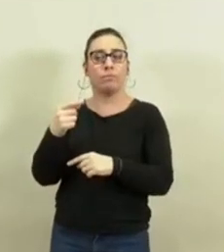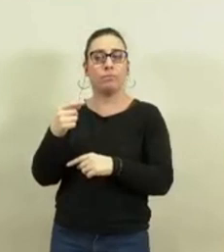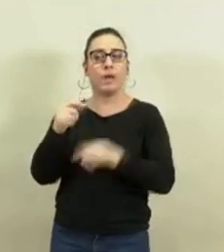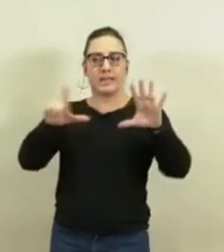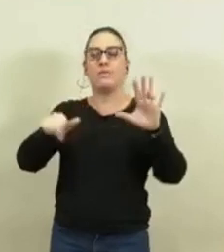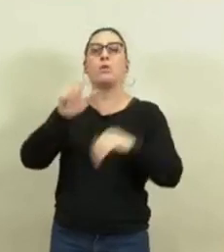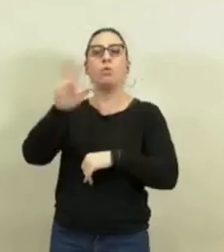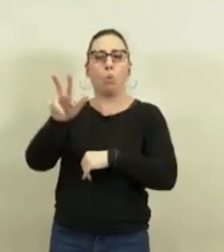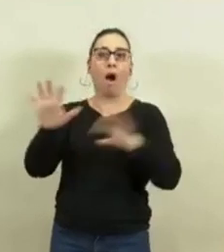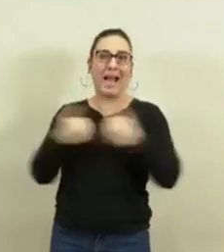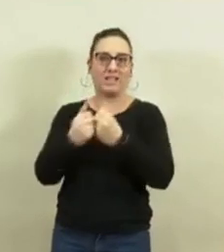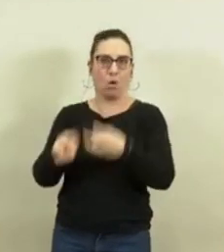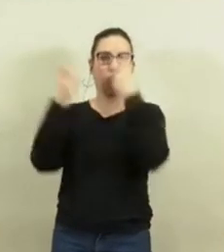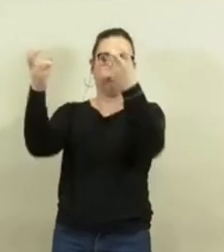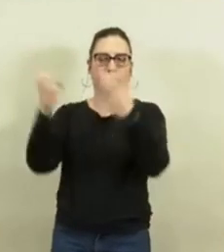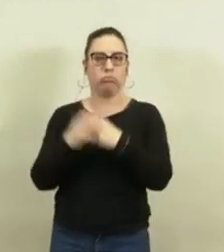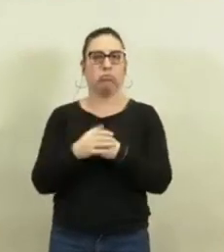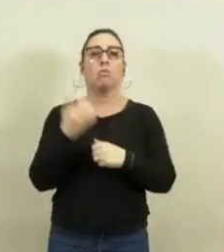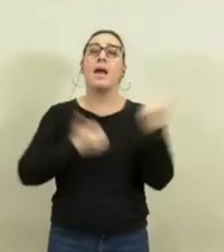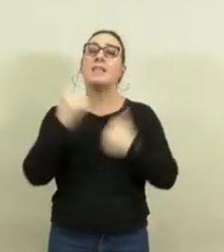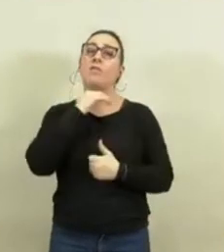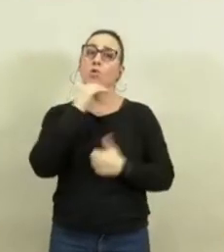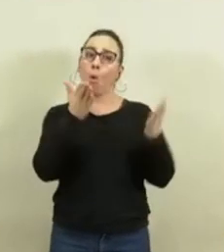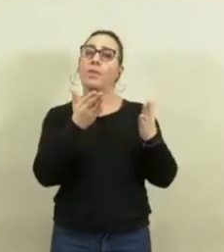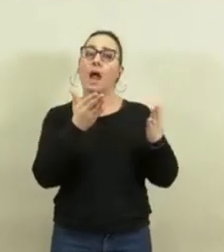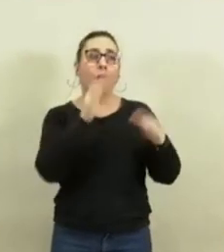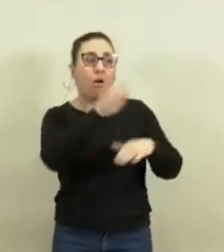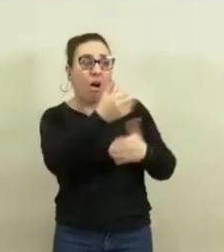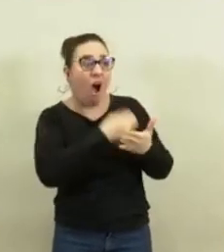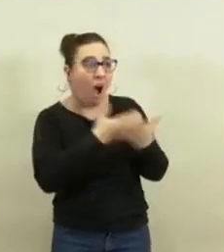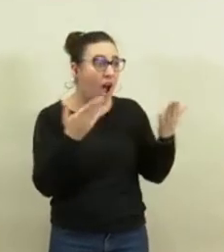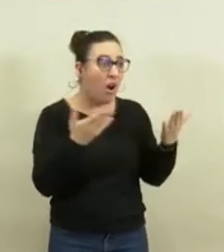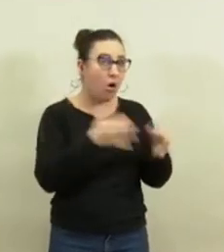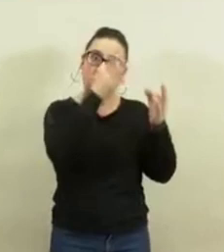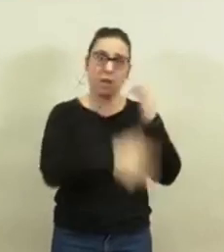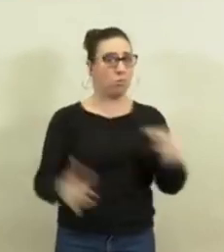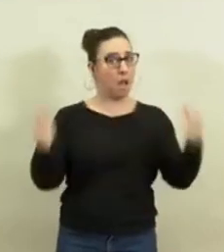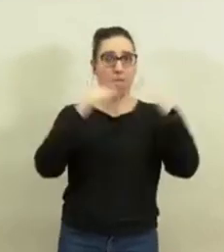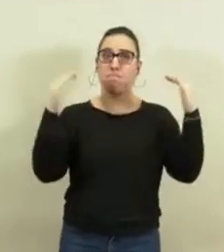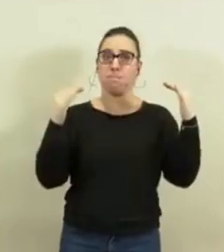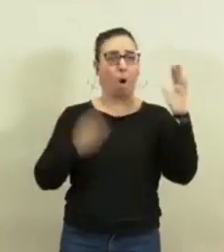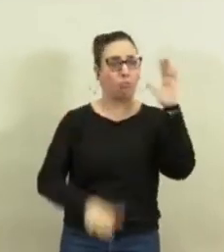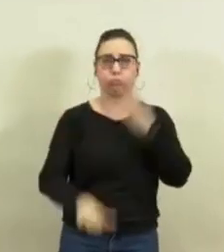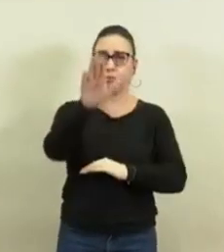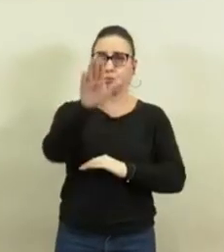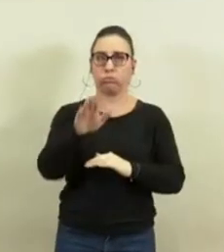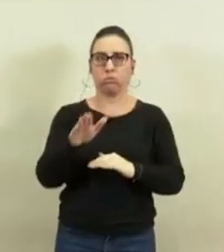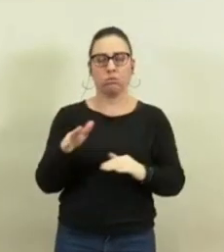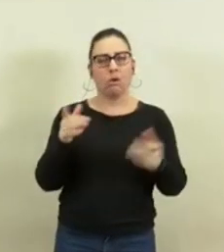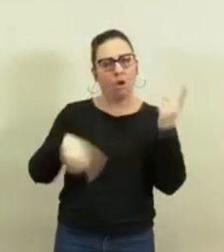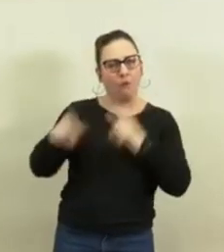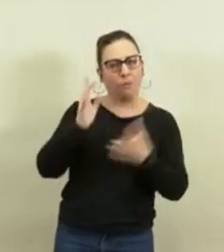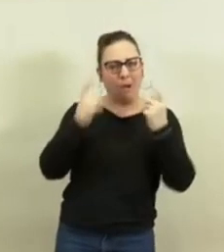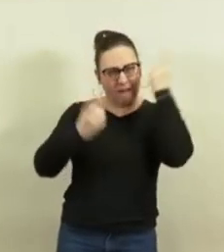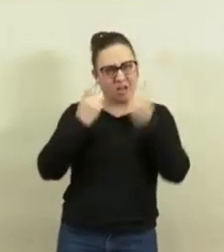7,3. Parlez au service des urgences du CHU et vous constaterez que le ressenti est le même. Il serait peut-être temps de réfléchir